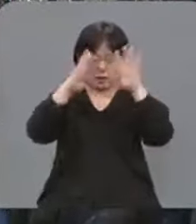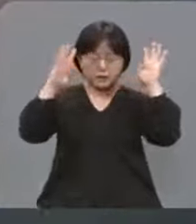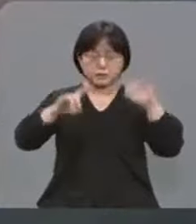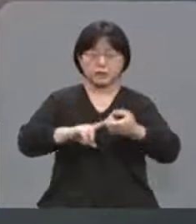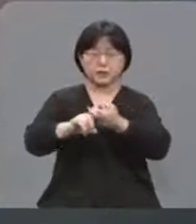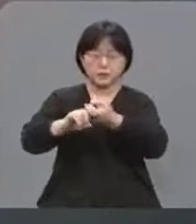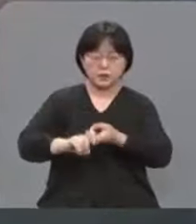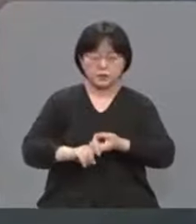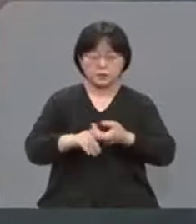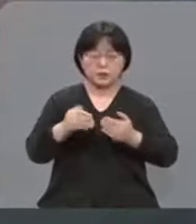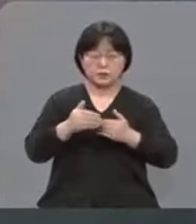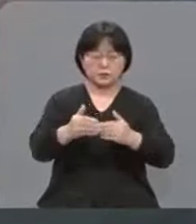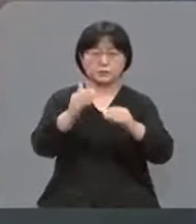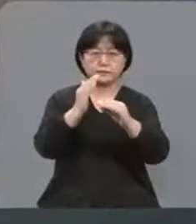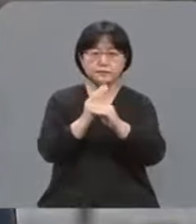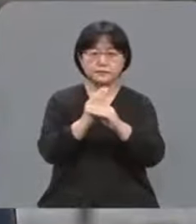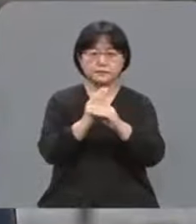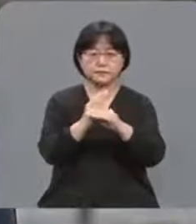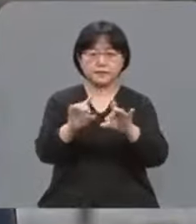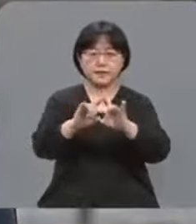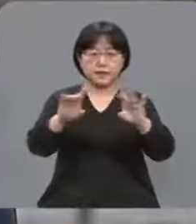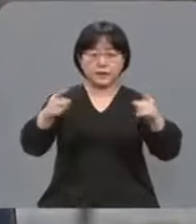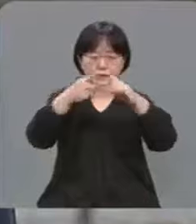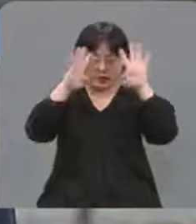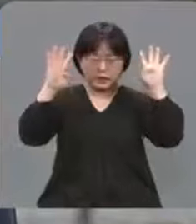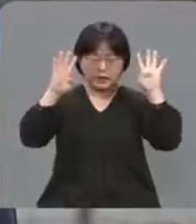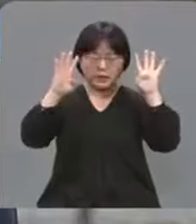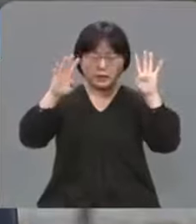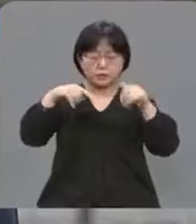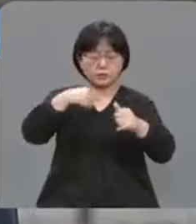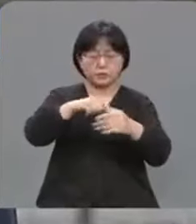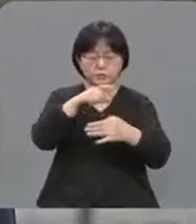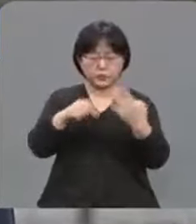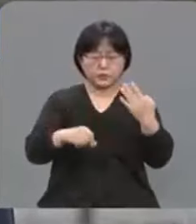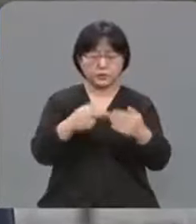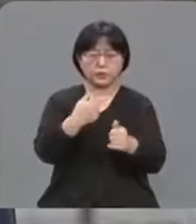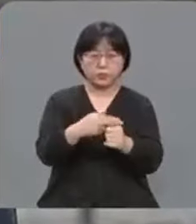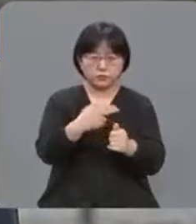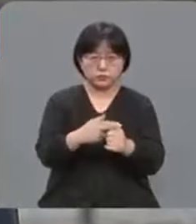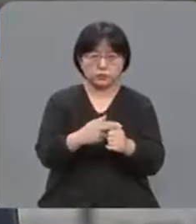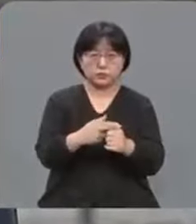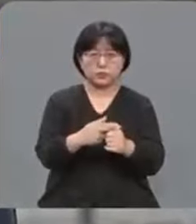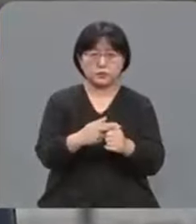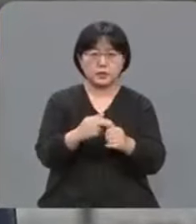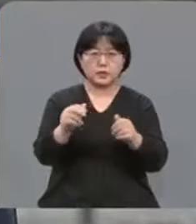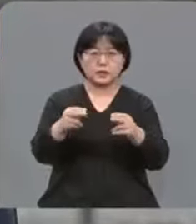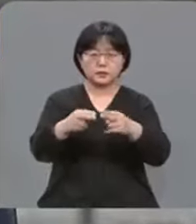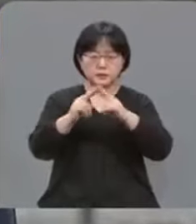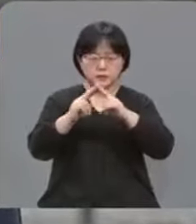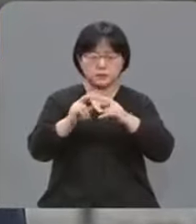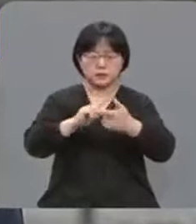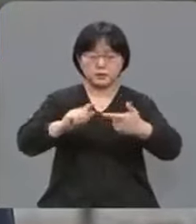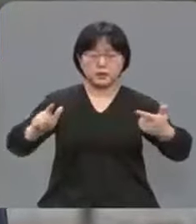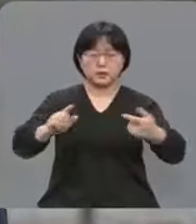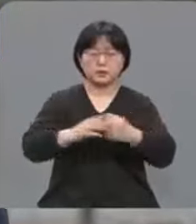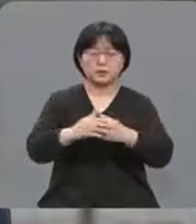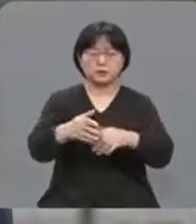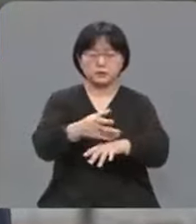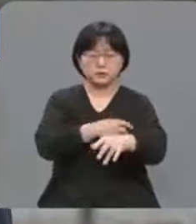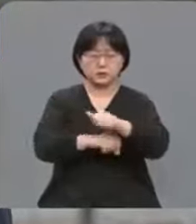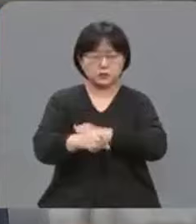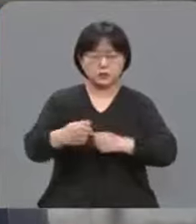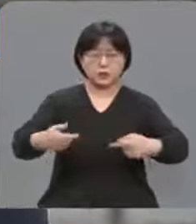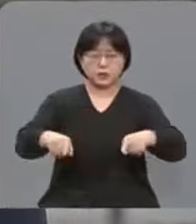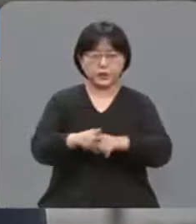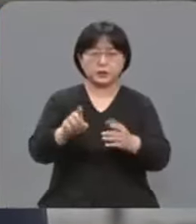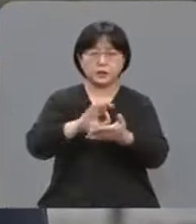적극적으로 추진하고 있습니다 박 대학이 가지고 있는 커리큘럼이 그지 교수 자원이라는 혹은 시설이라는 이런 부분들을 적극적으로 공유를